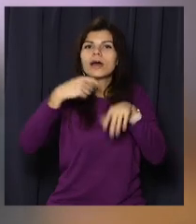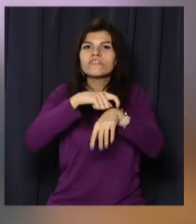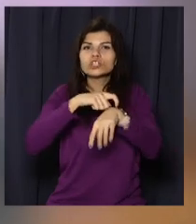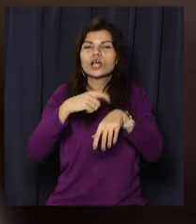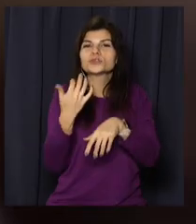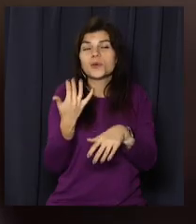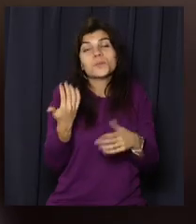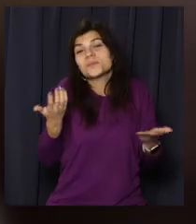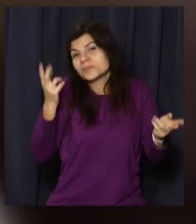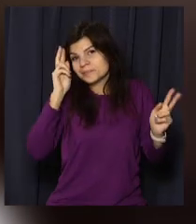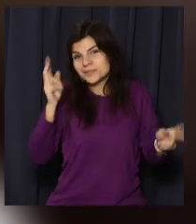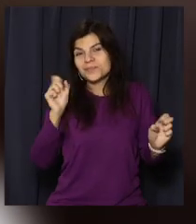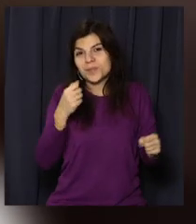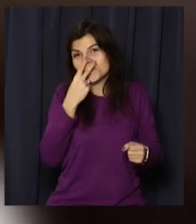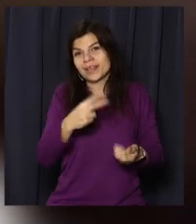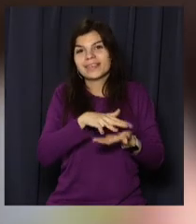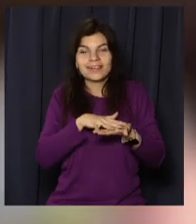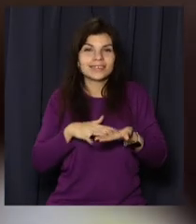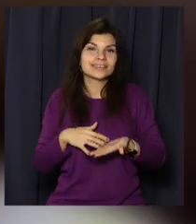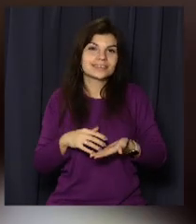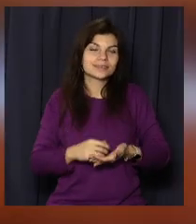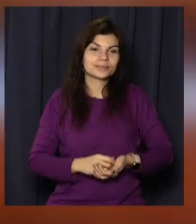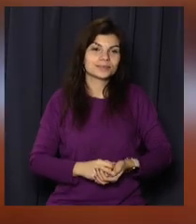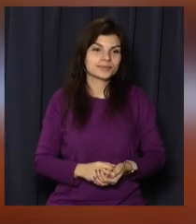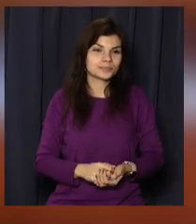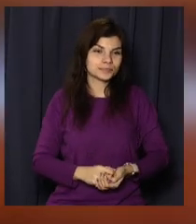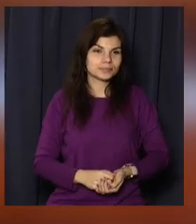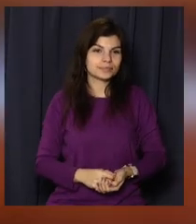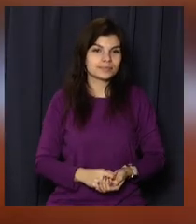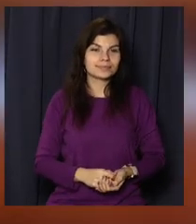відео. Марія Трибошенко, Володимир Туркулець та Василь Самовар. Open News, телеканал «Відкритий».